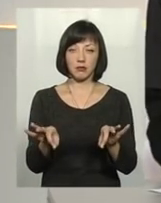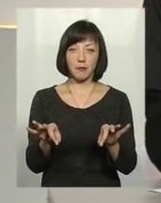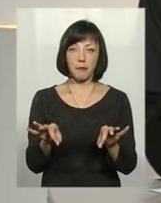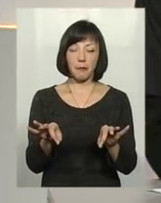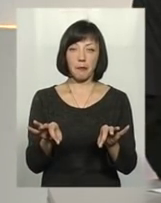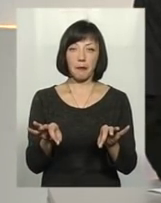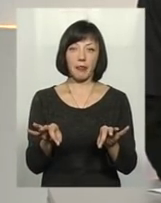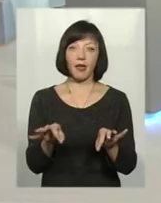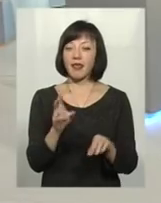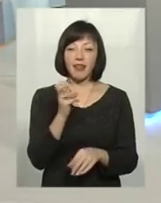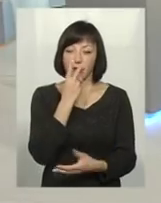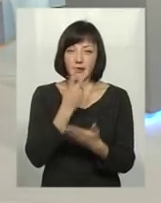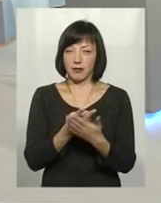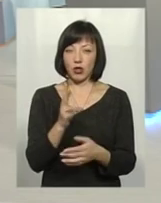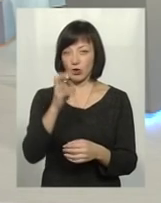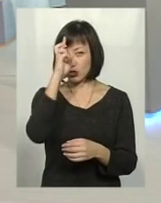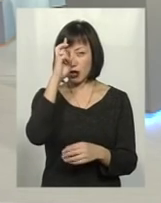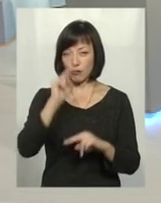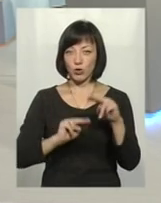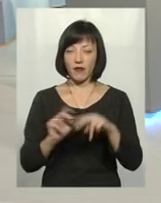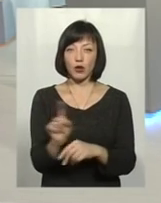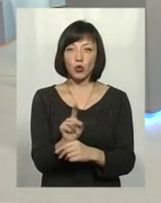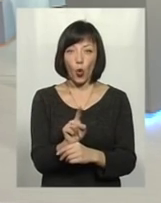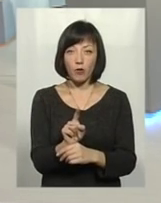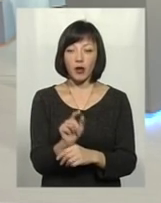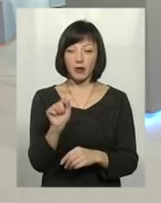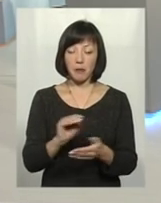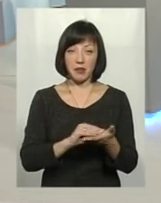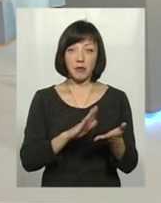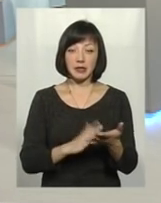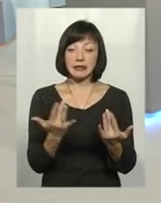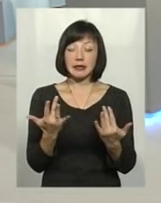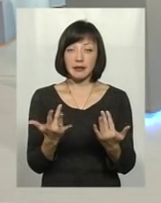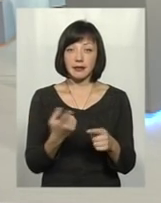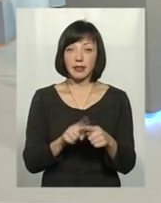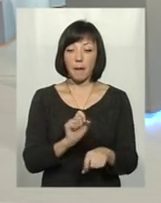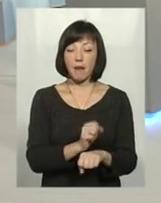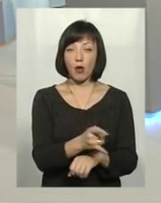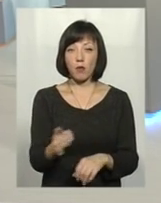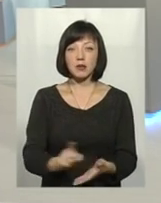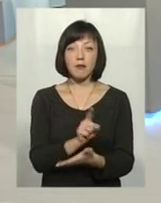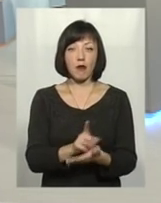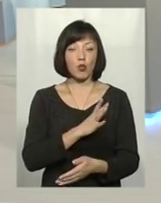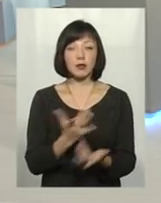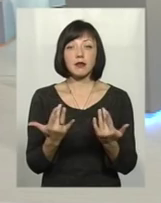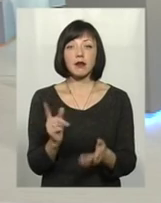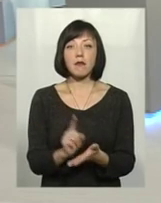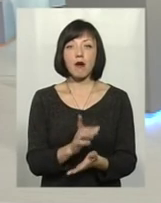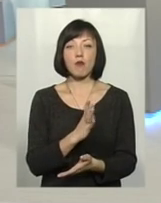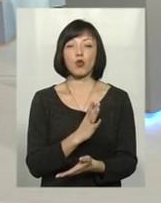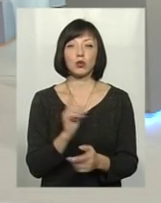обмеження, не зважає на державні будівельні норми, адже в них прописано, скільки там тих паркомісць має бути, скільки має бути